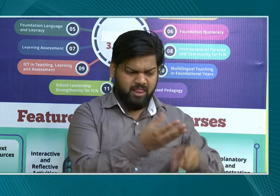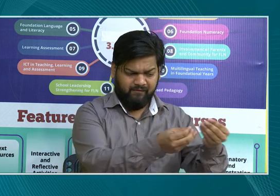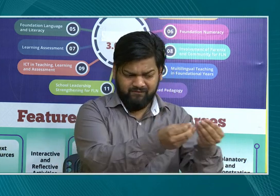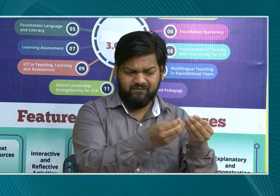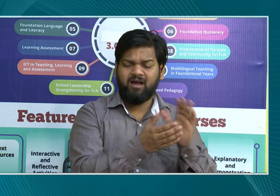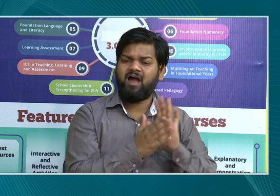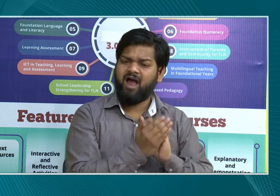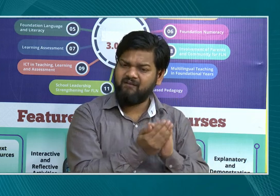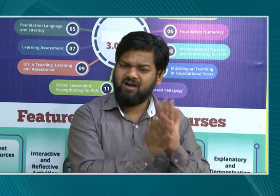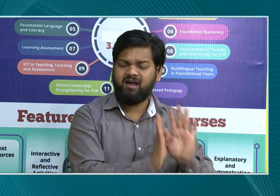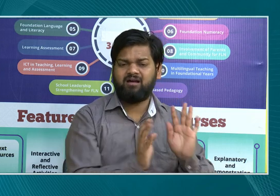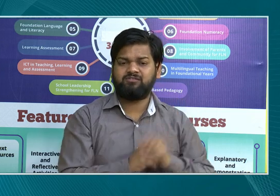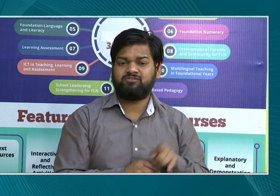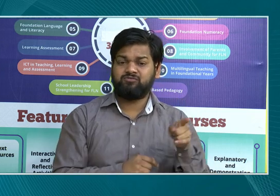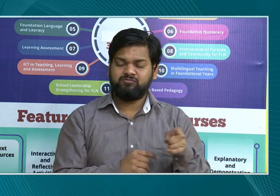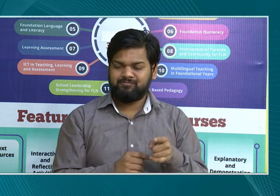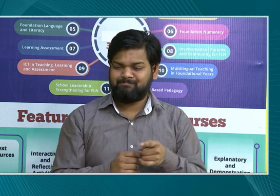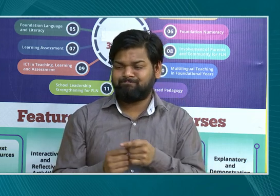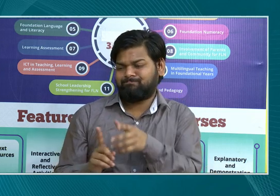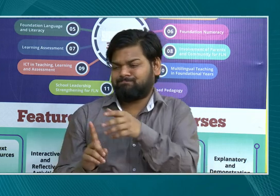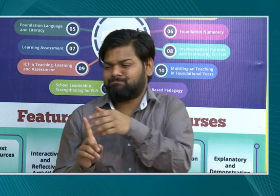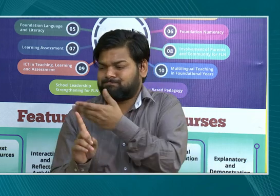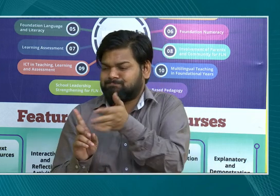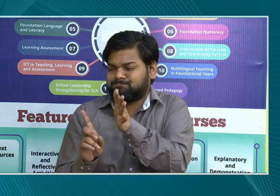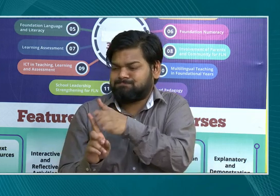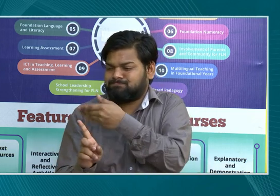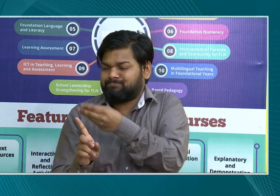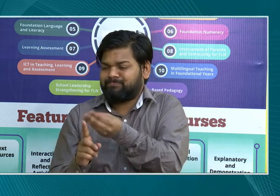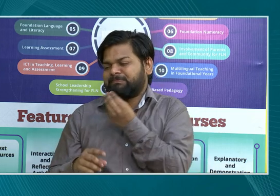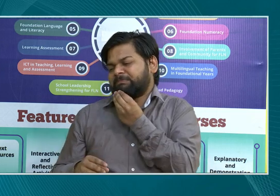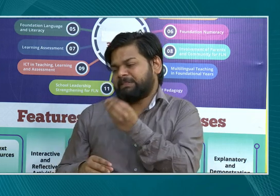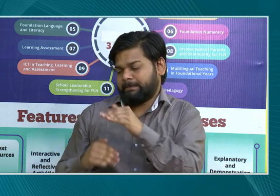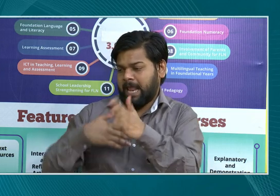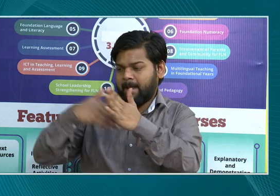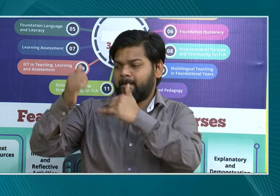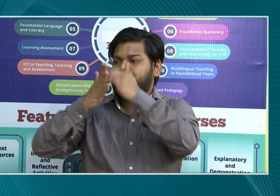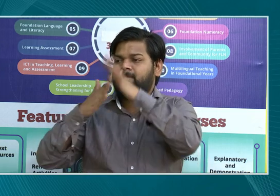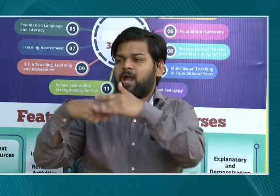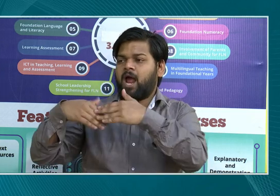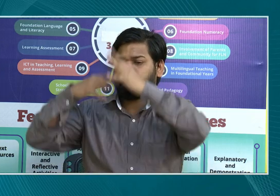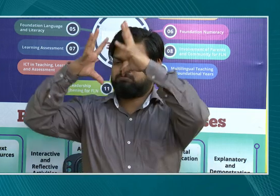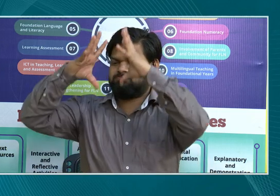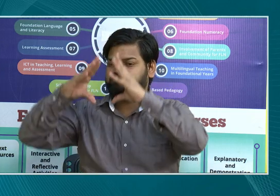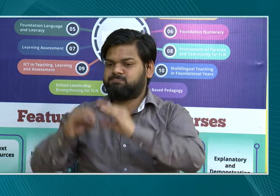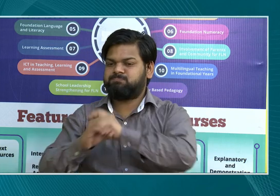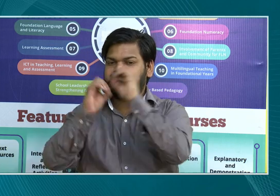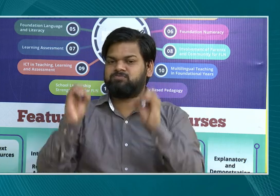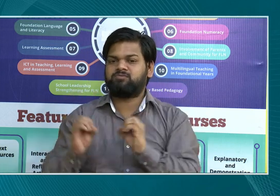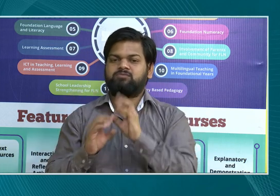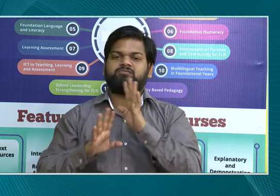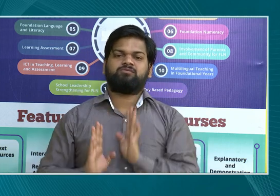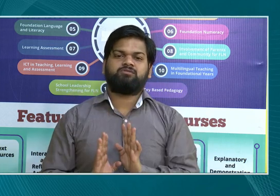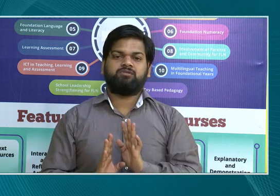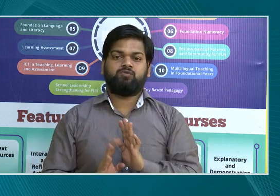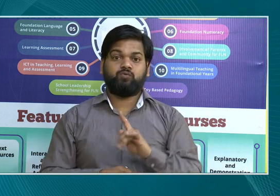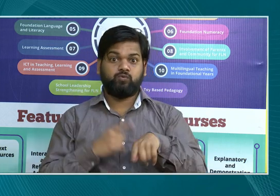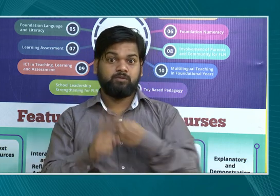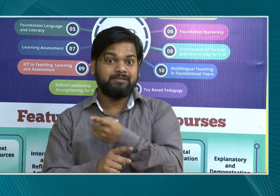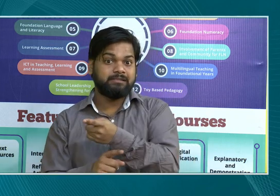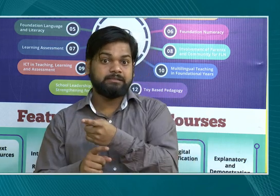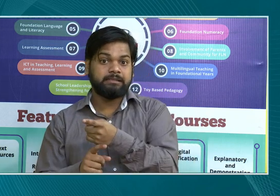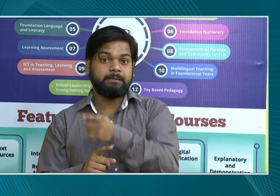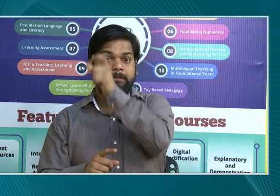कन्वेंस करती है उनको आ उनके सामने याचना करती है की मेरे इस महल को ना टोडा जाए और इससे जो है जनरल भी